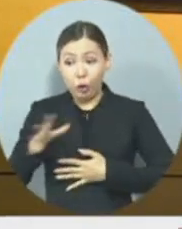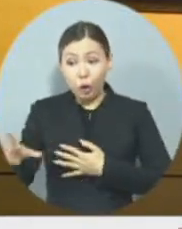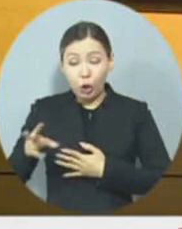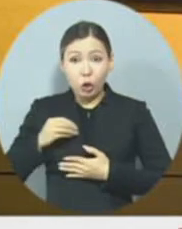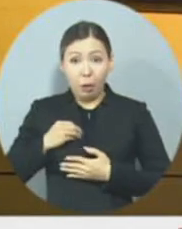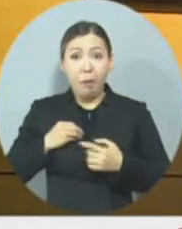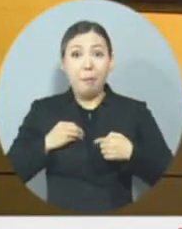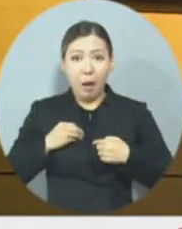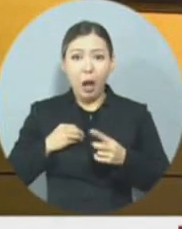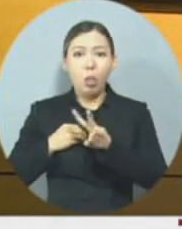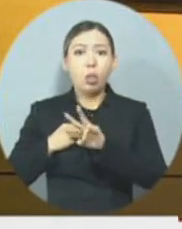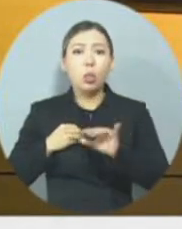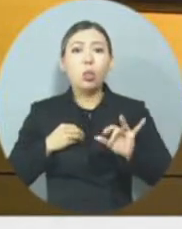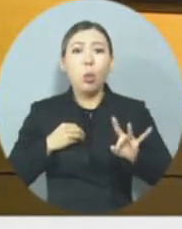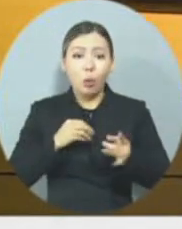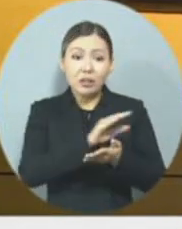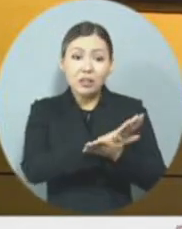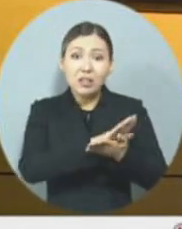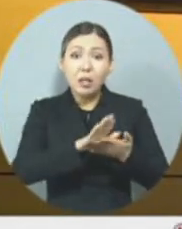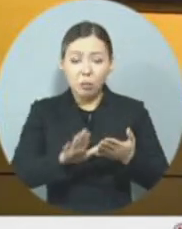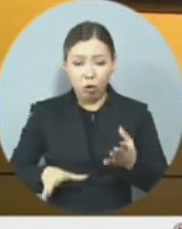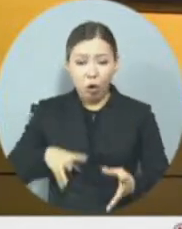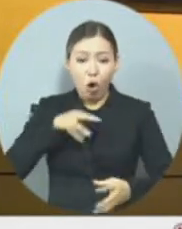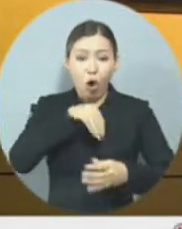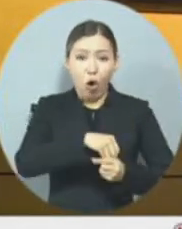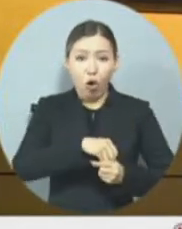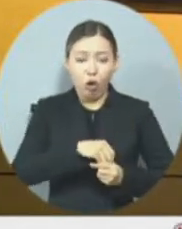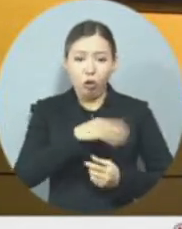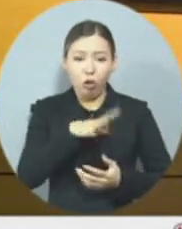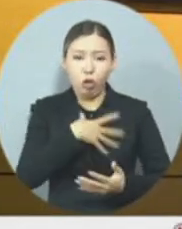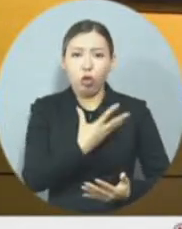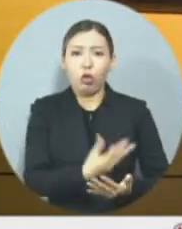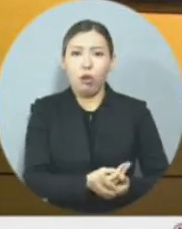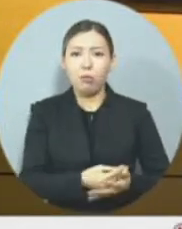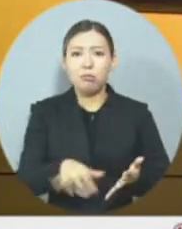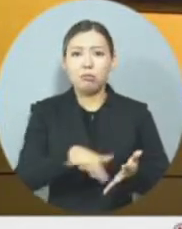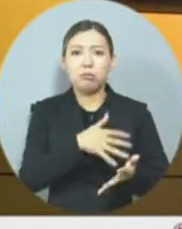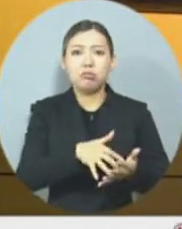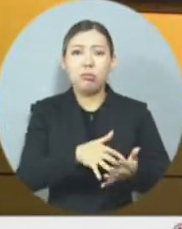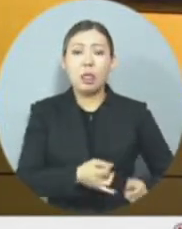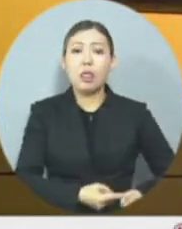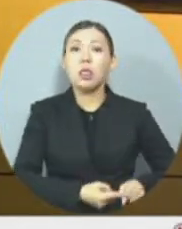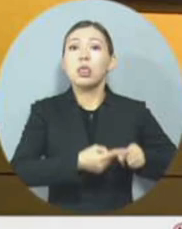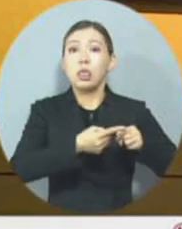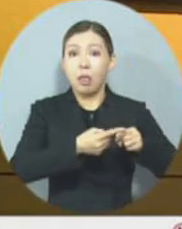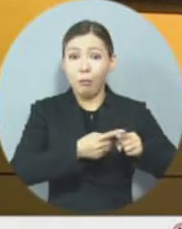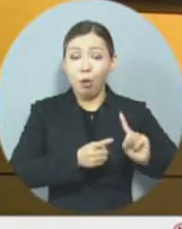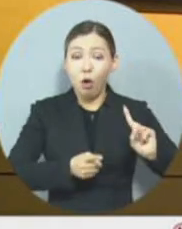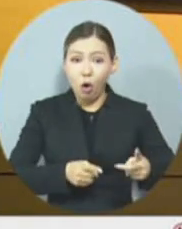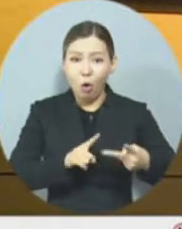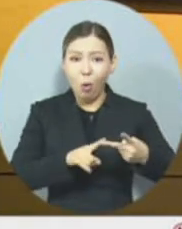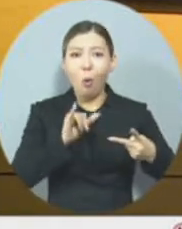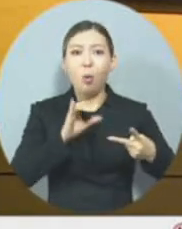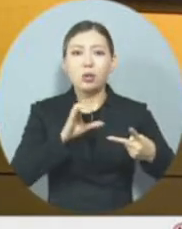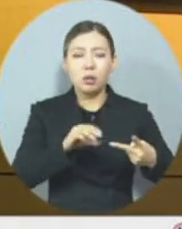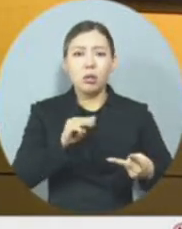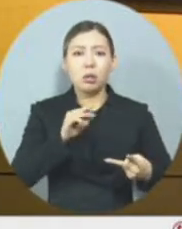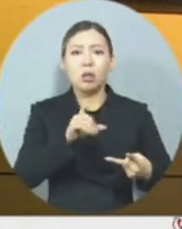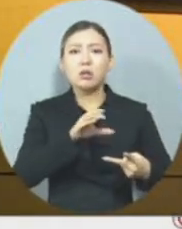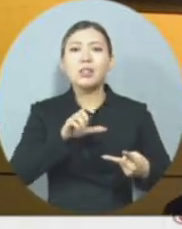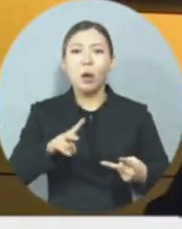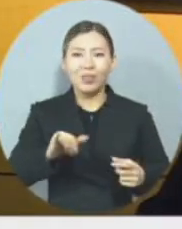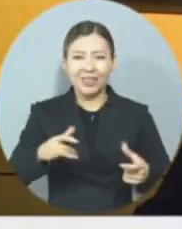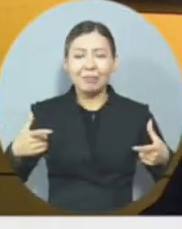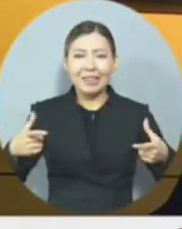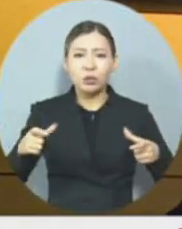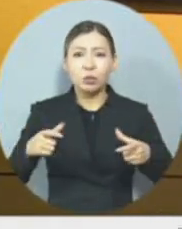нуурынх нь орцсон учраас нэгдүгээр иргэжилт нэмгэж байна. А хоёрдугаар усны тэжээл нь багасан учраас иргэжилт нэмгэж байна